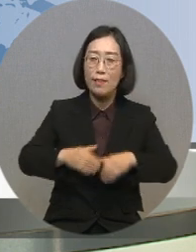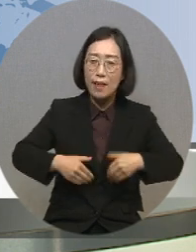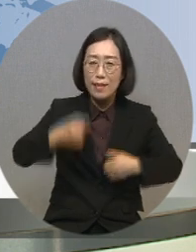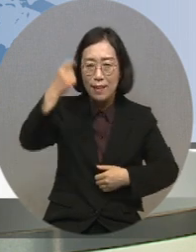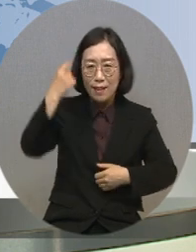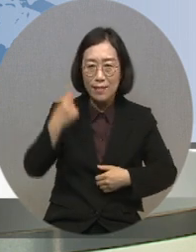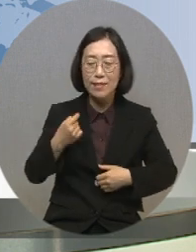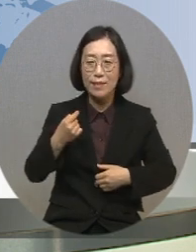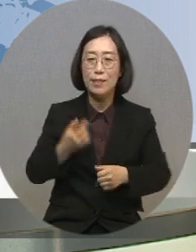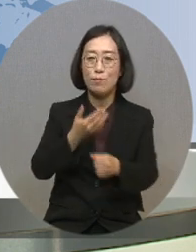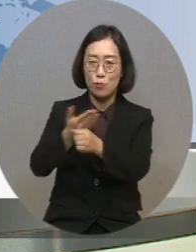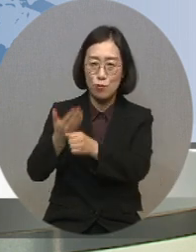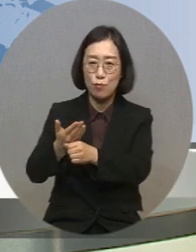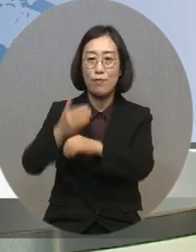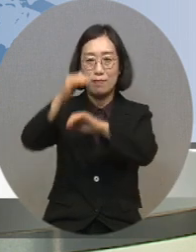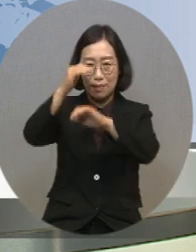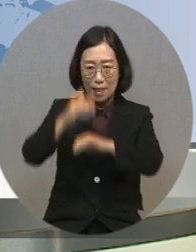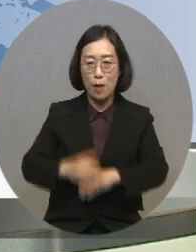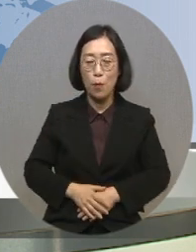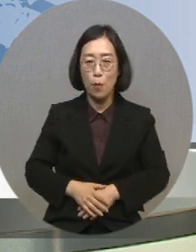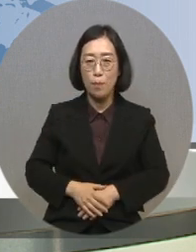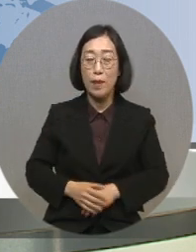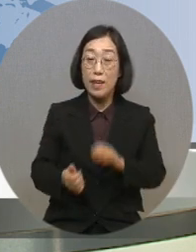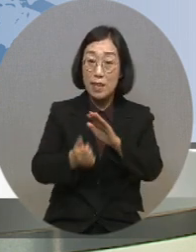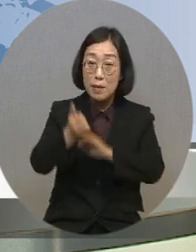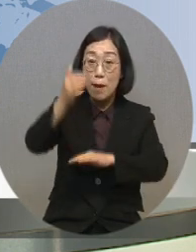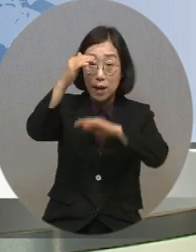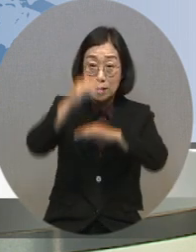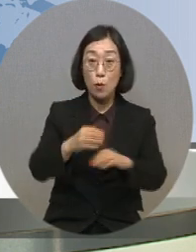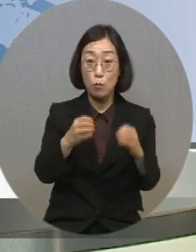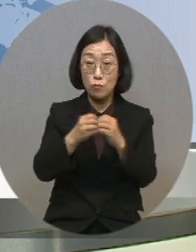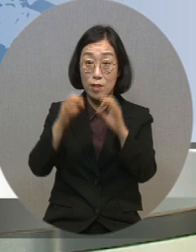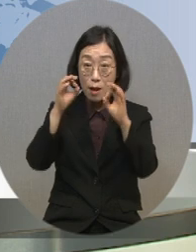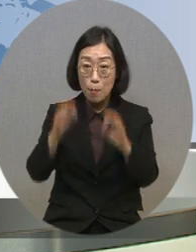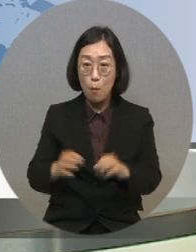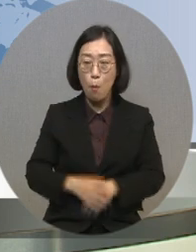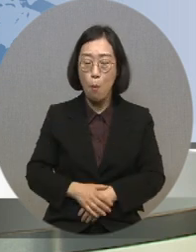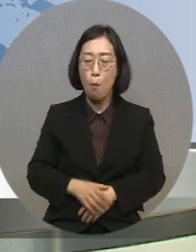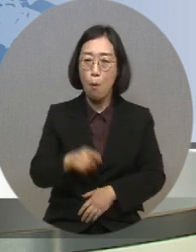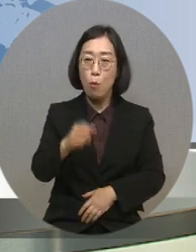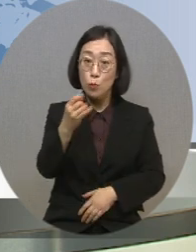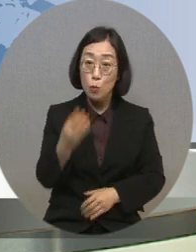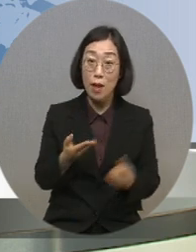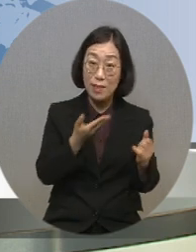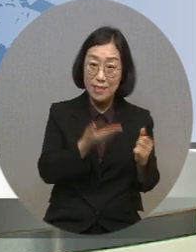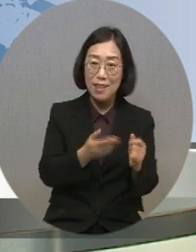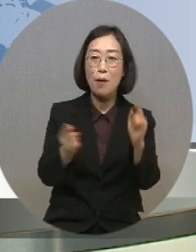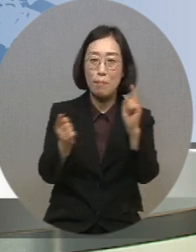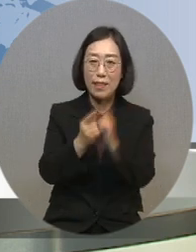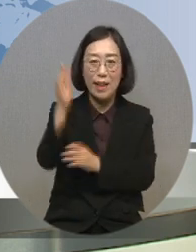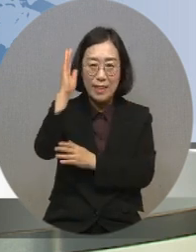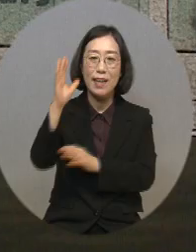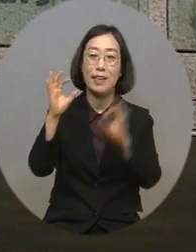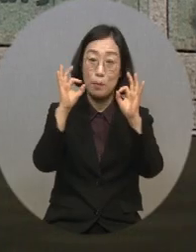메시지를 담았다고 합니다. 시 속 희망찬 표현만큼이나 반짝이는 최유진 시인을